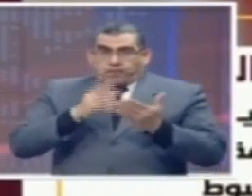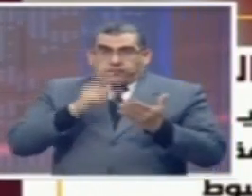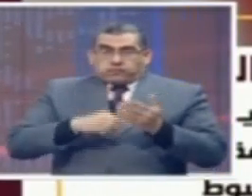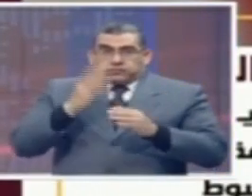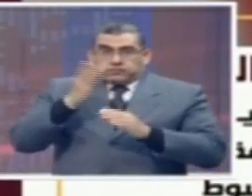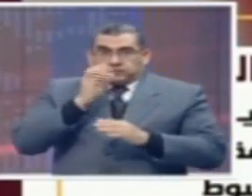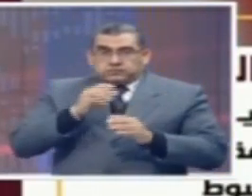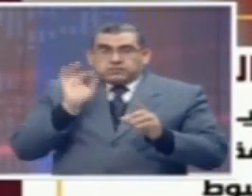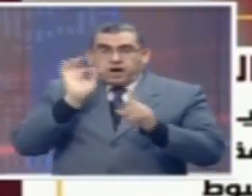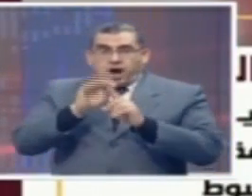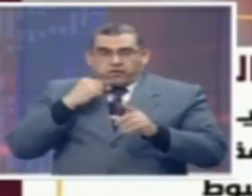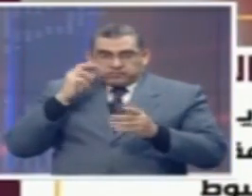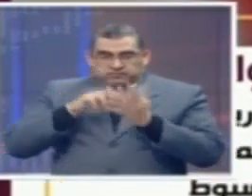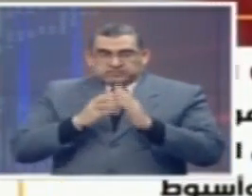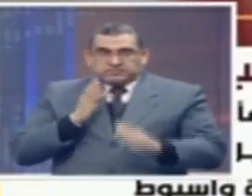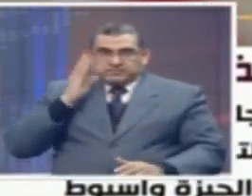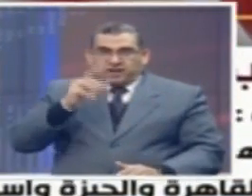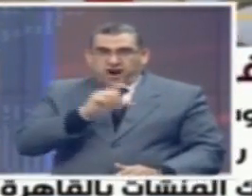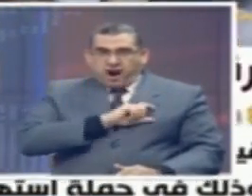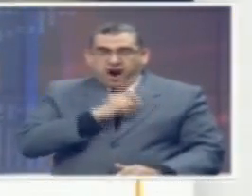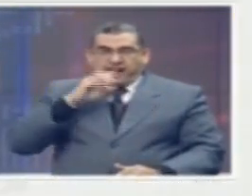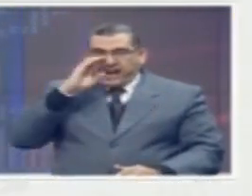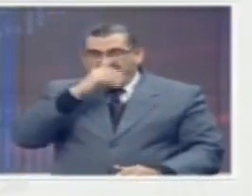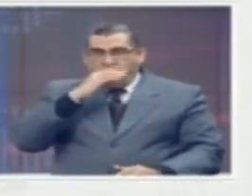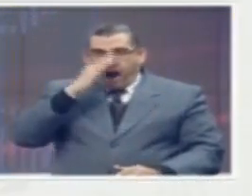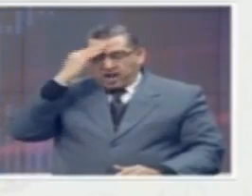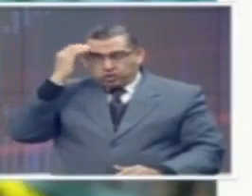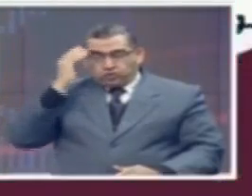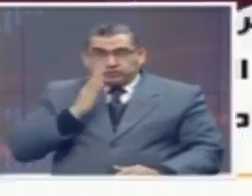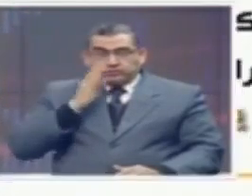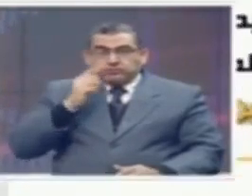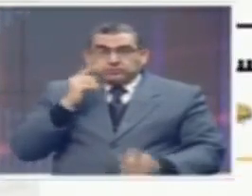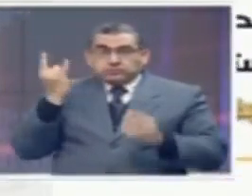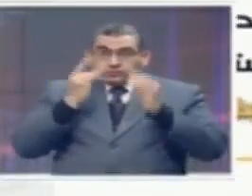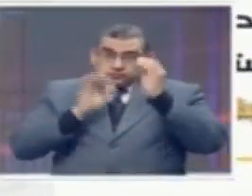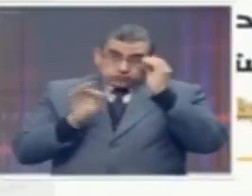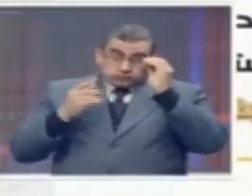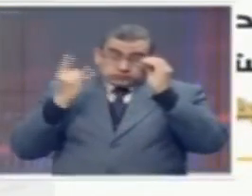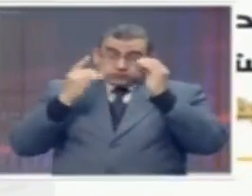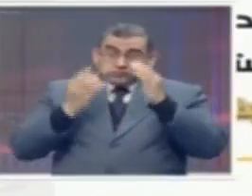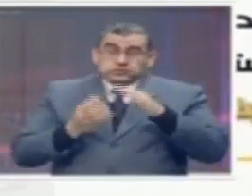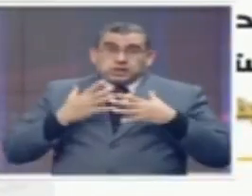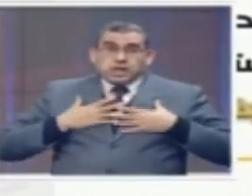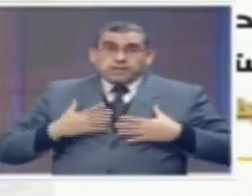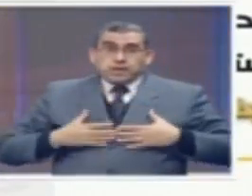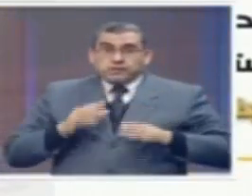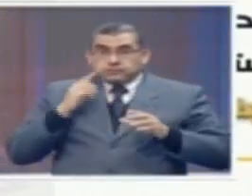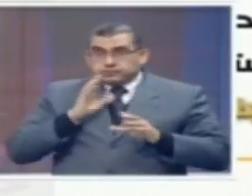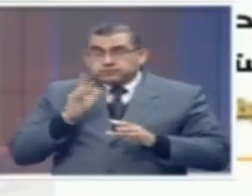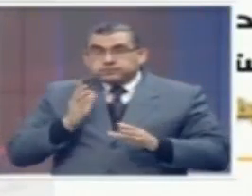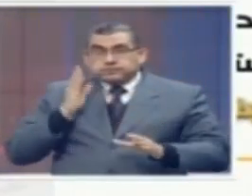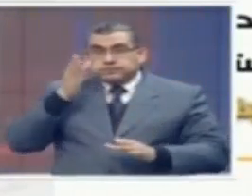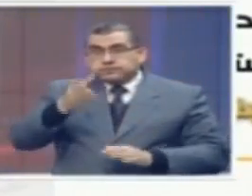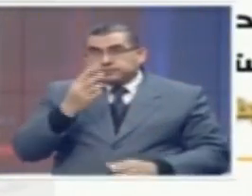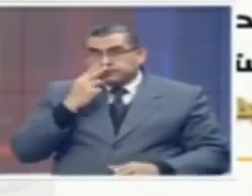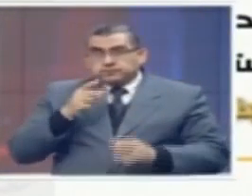استهدفت تلك المنشآت بالقاهرة والجيزة وأسيوط. وتمكنت إدارة مباحث الجمارك عقب تقنين